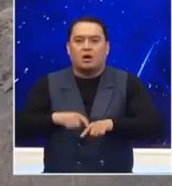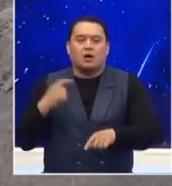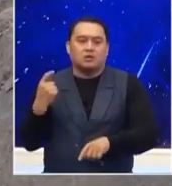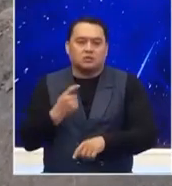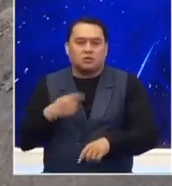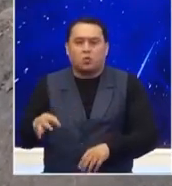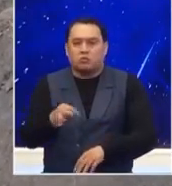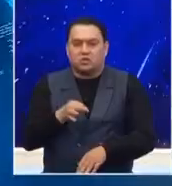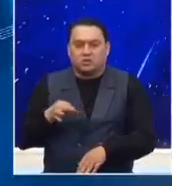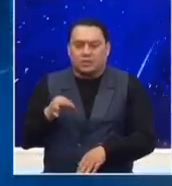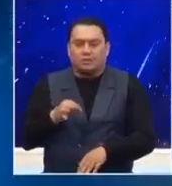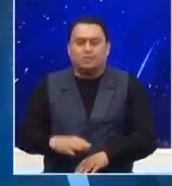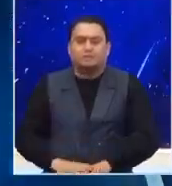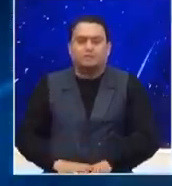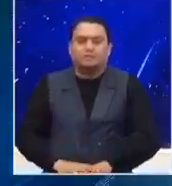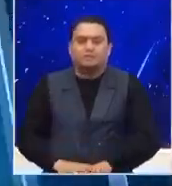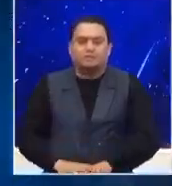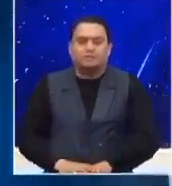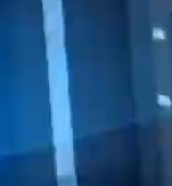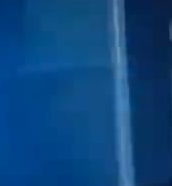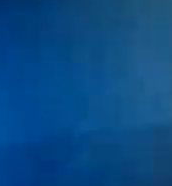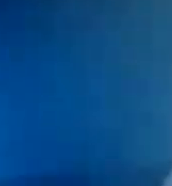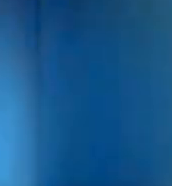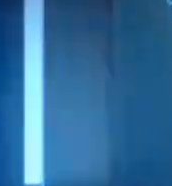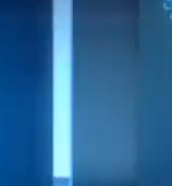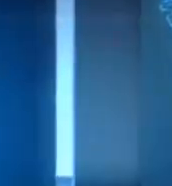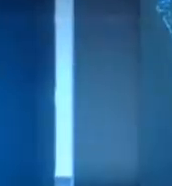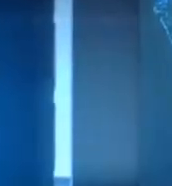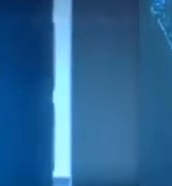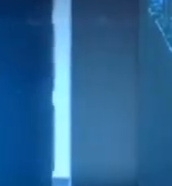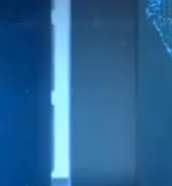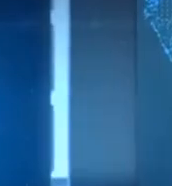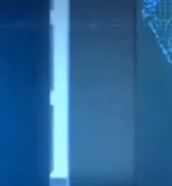хозяйства области. Гульназ Мустафа, Иржан Дюсен, телеканал ЖТСУ.